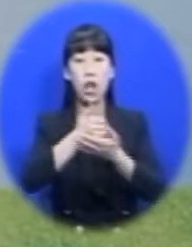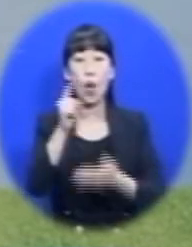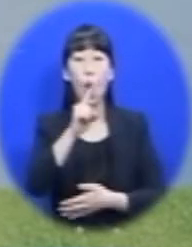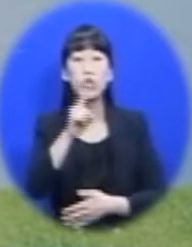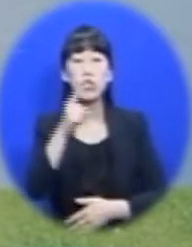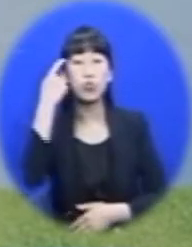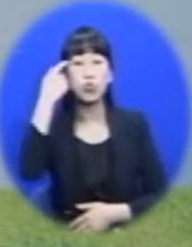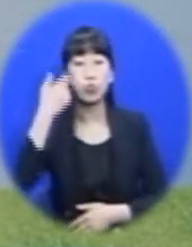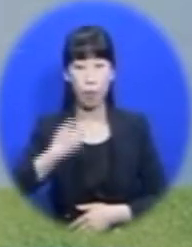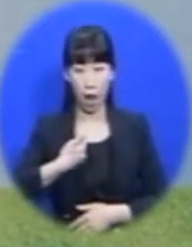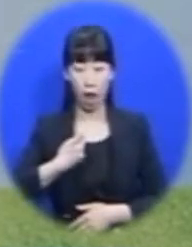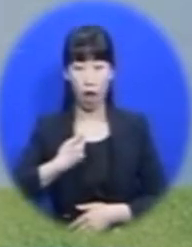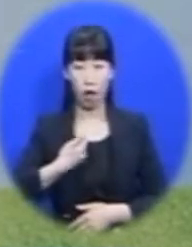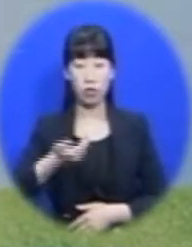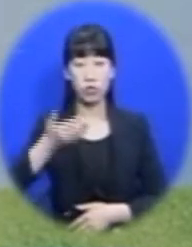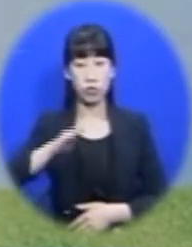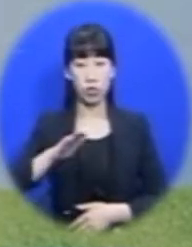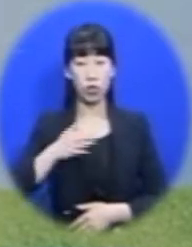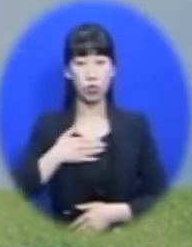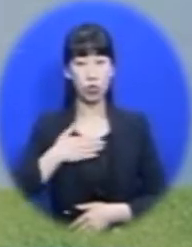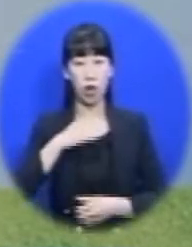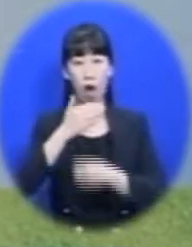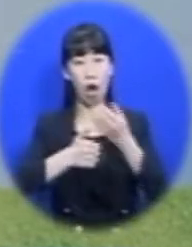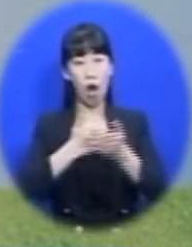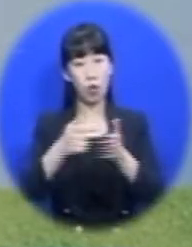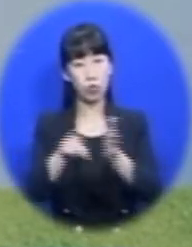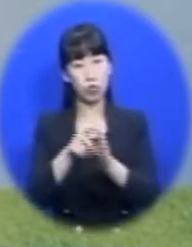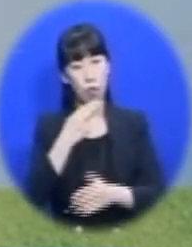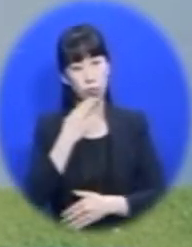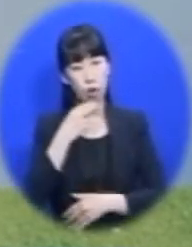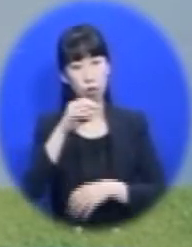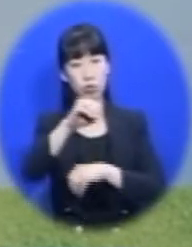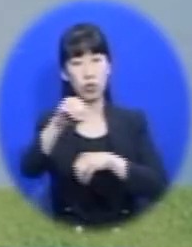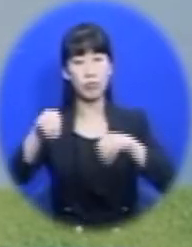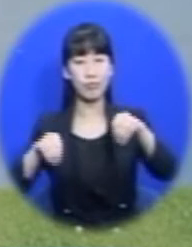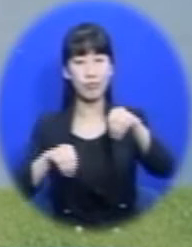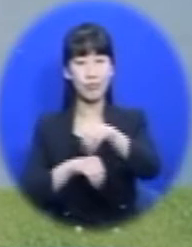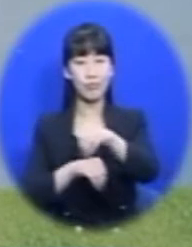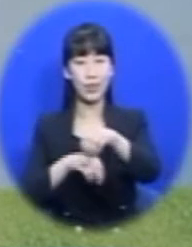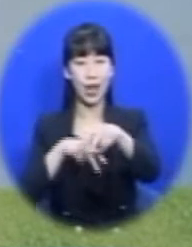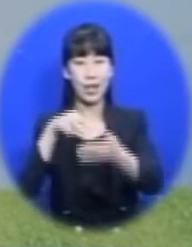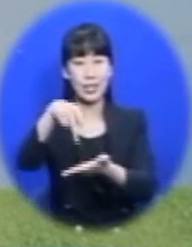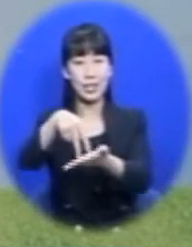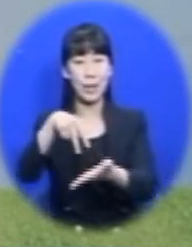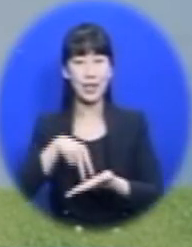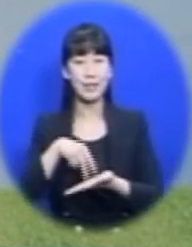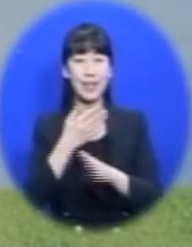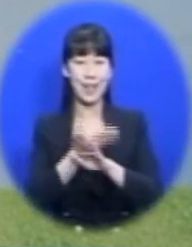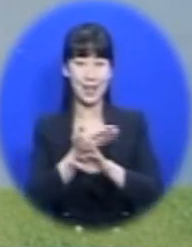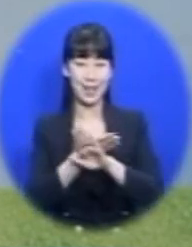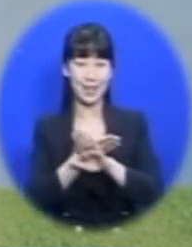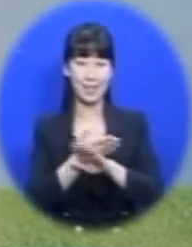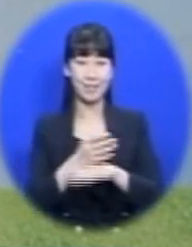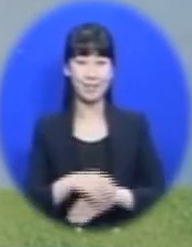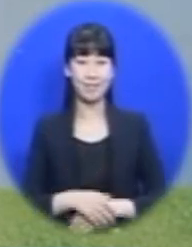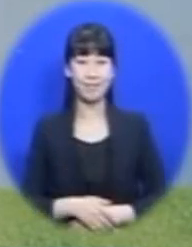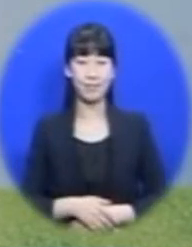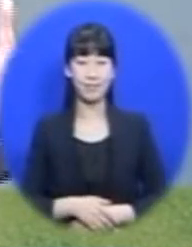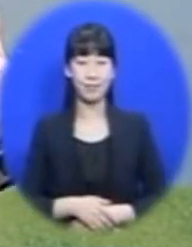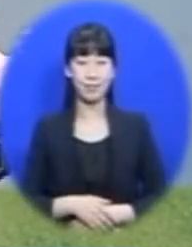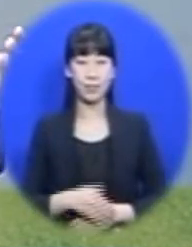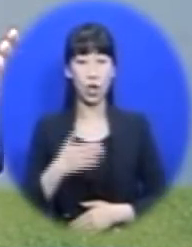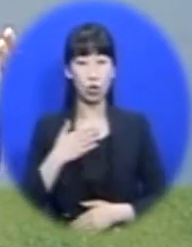말하지만 우리는 하나님을 어떻게 안 믿을 수 있느냐고 말합니다. 정말 놀랍잖아요. 우리가